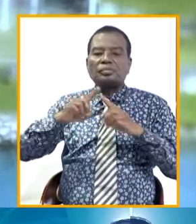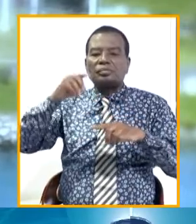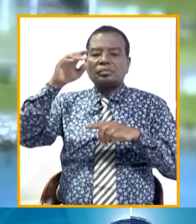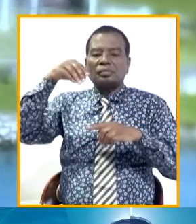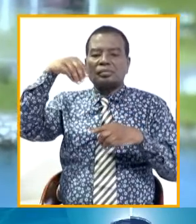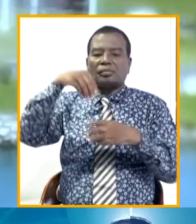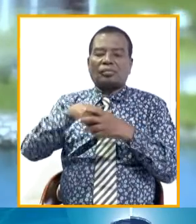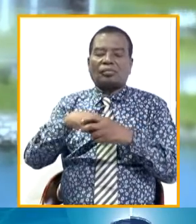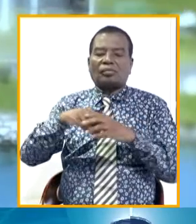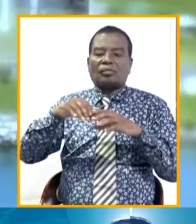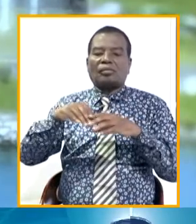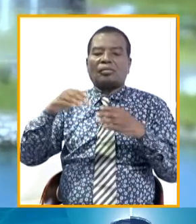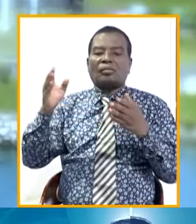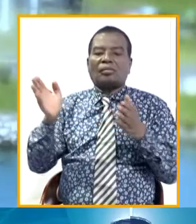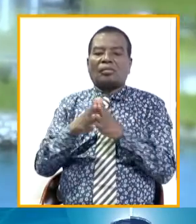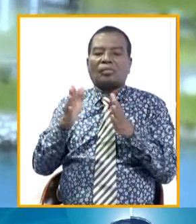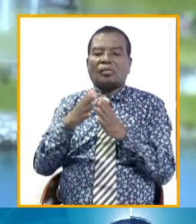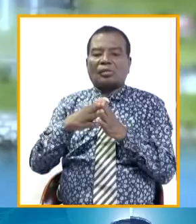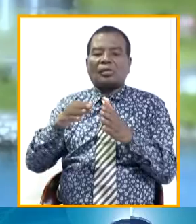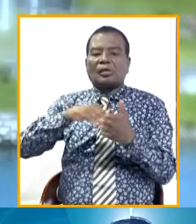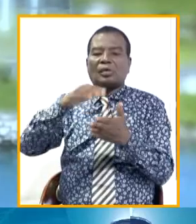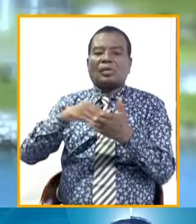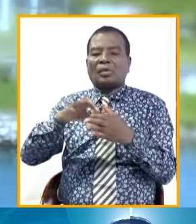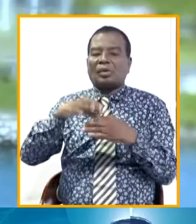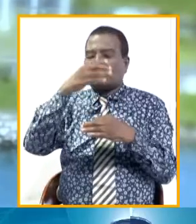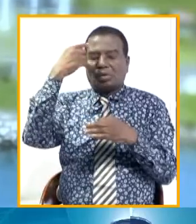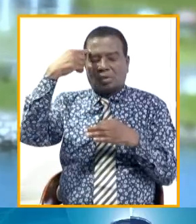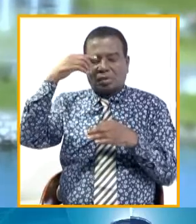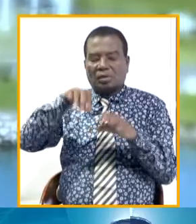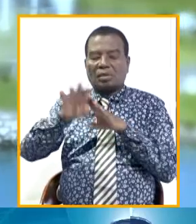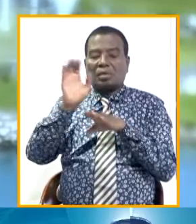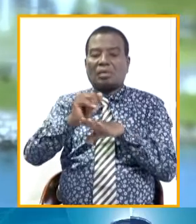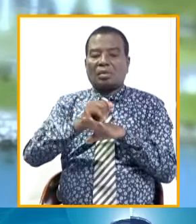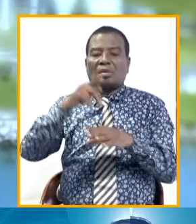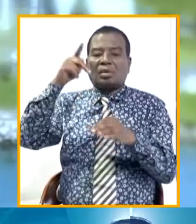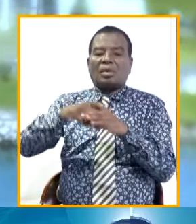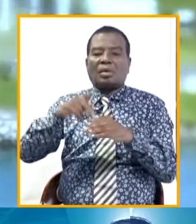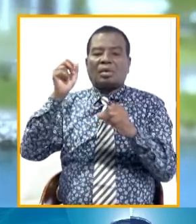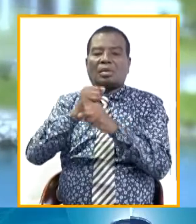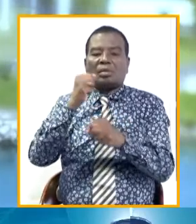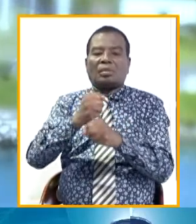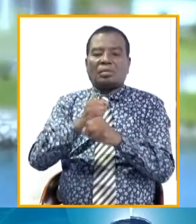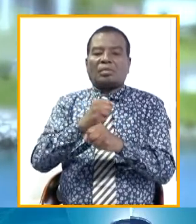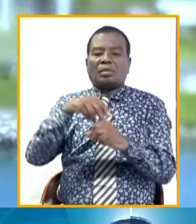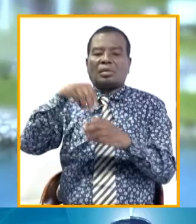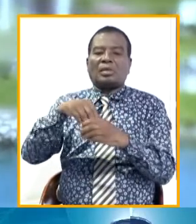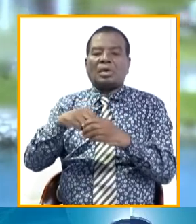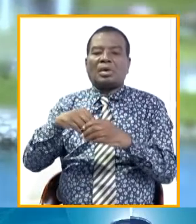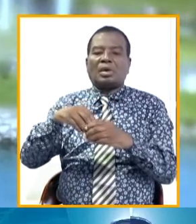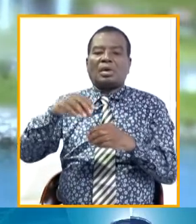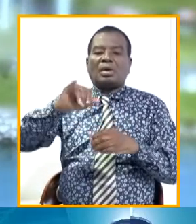capacités. Les membres du comité consultatif pour l'adoption en Côte d'Ivoire ont participé aux travaux dans la commune